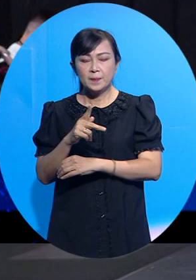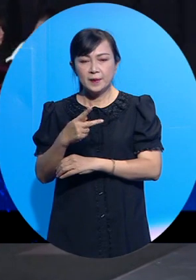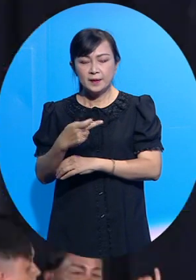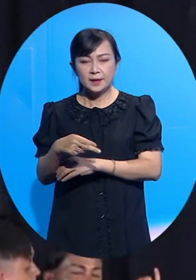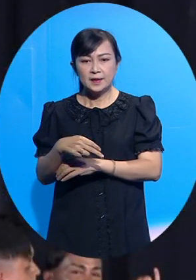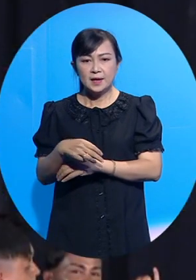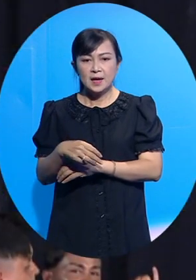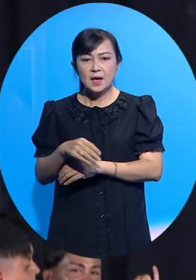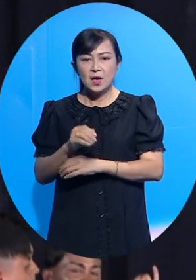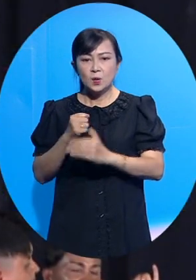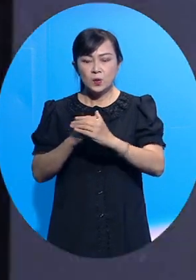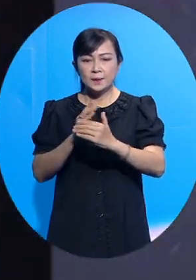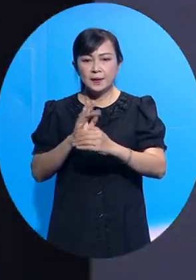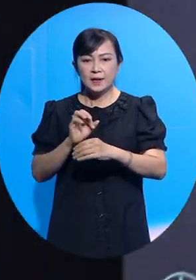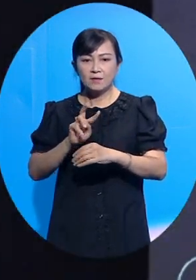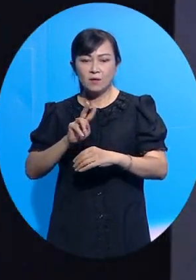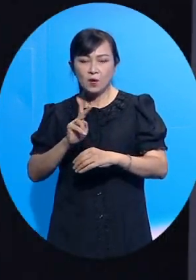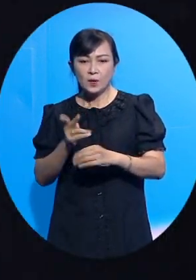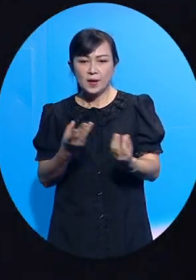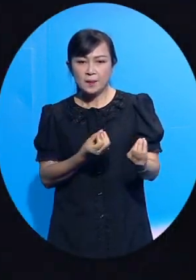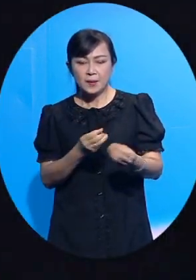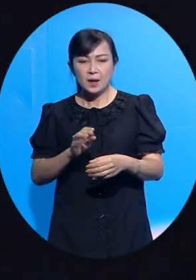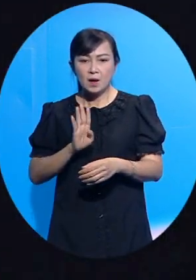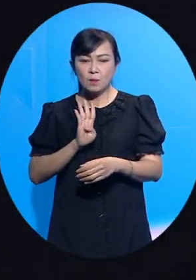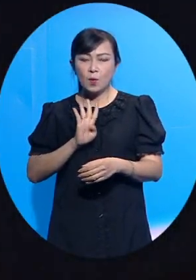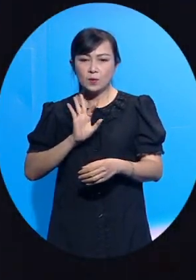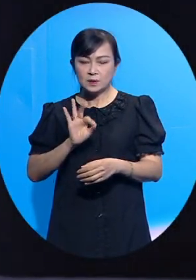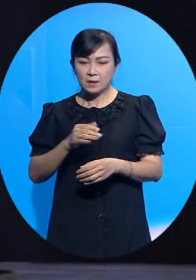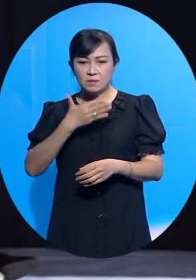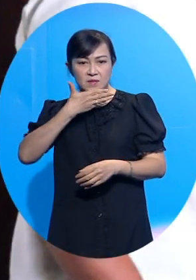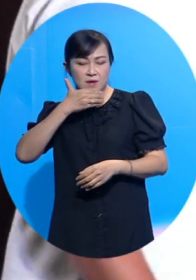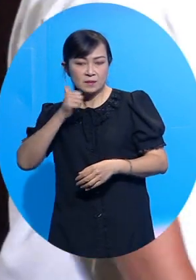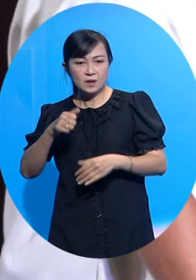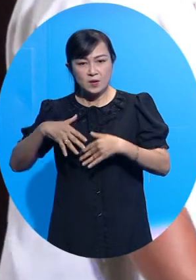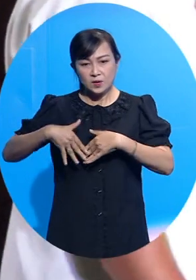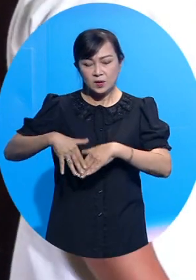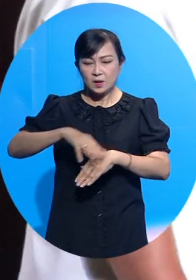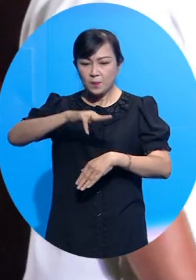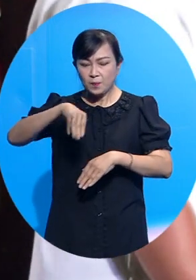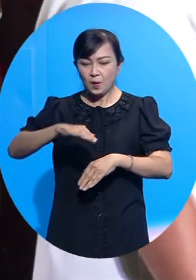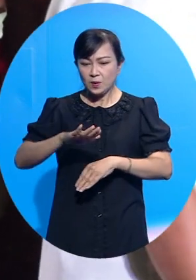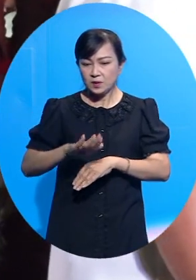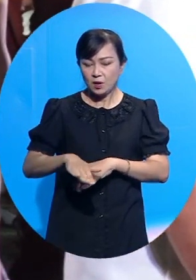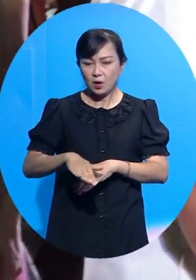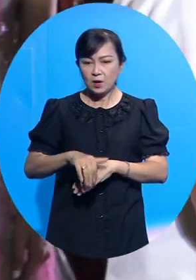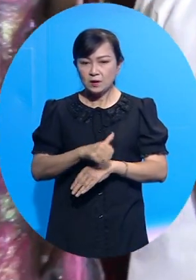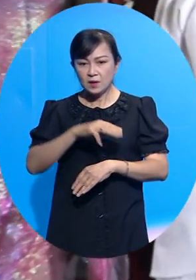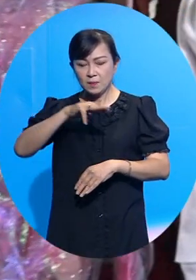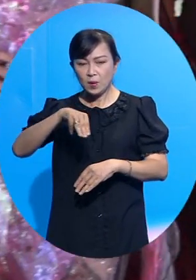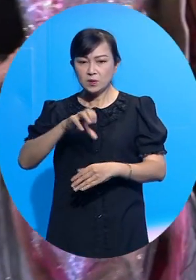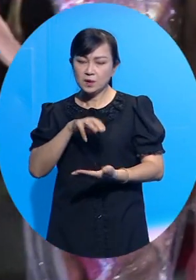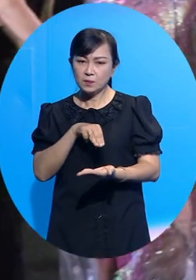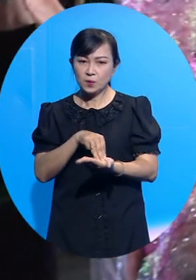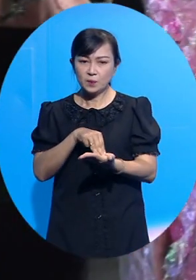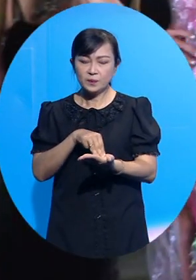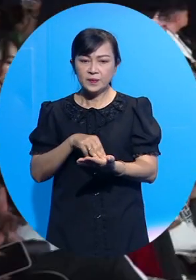Thanh Danh, Nguyễn Bình An và Doãn Huy. Họ mang đến 4 bộ sưu tập độc đáo với sự trình diễn của các mẫu nhí, mẫu doanh nhân và những người mẫu chuyên nghiệp.